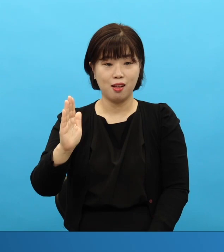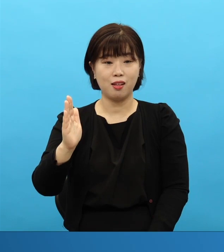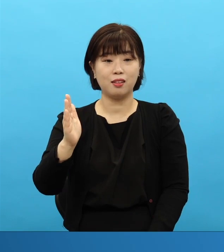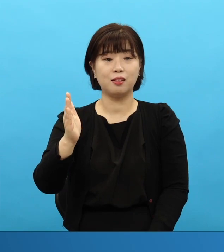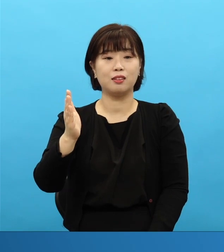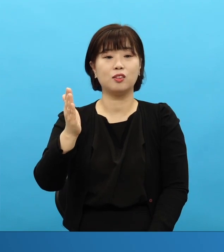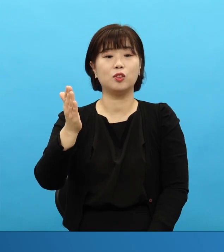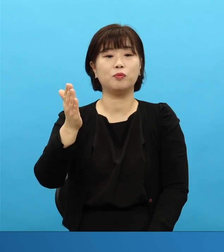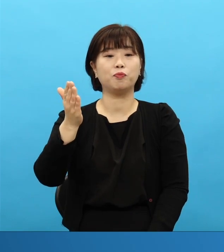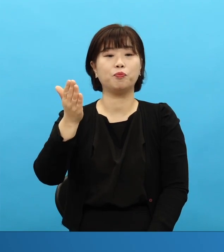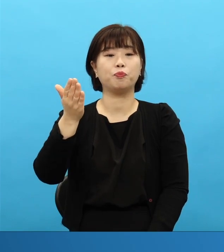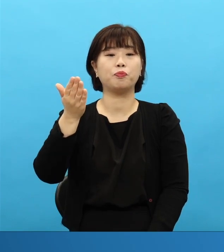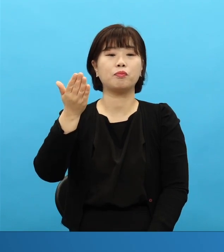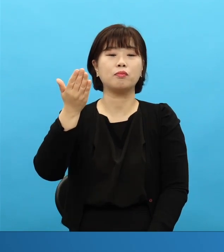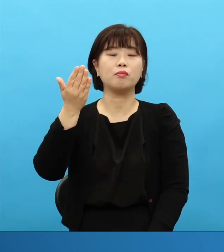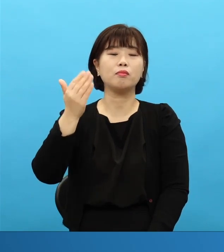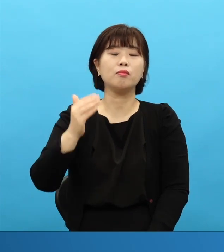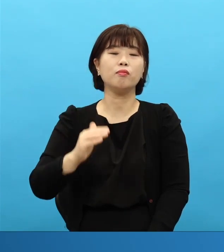되리라.